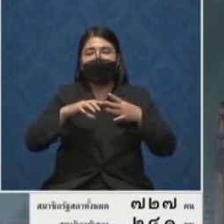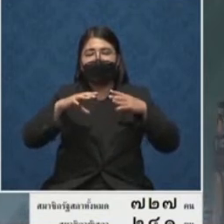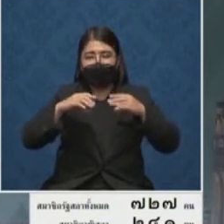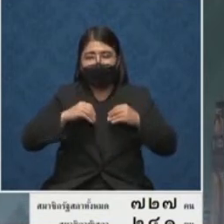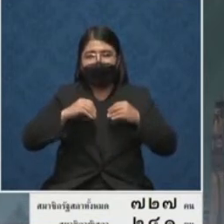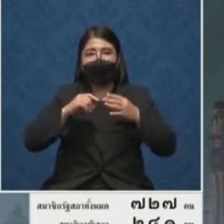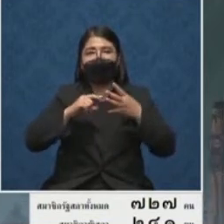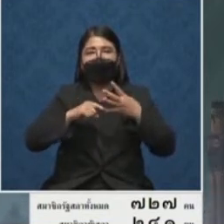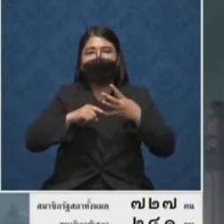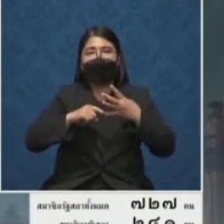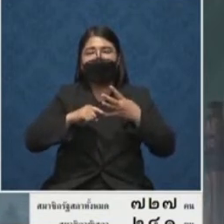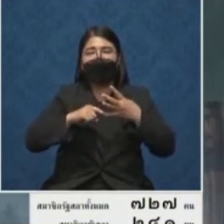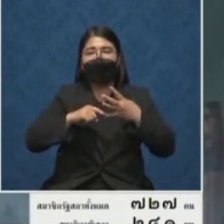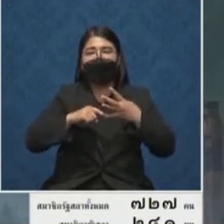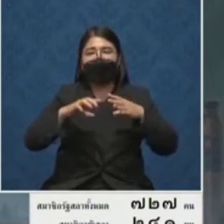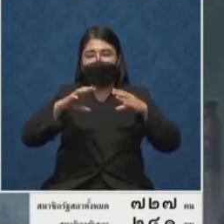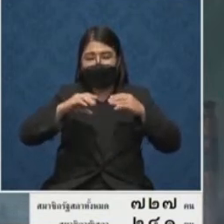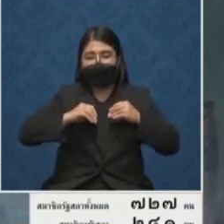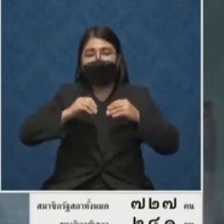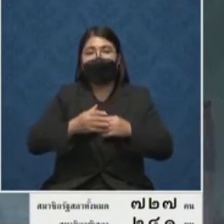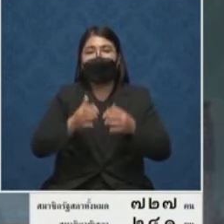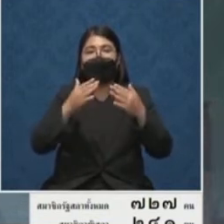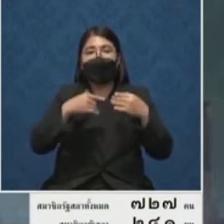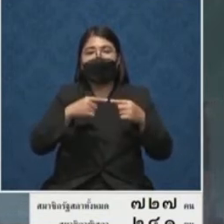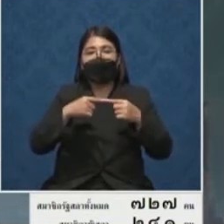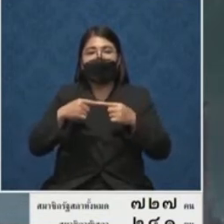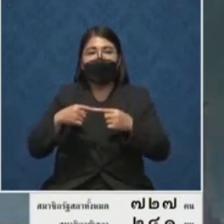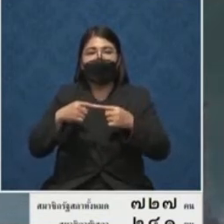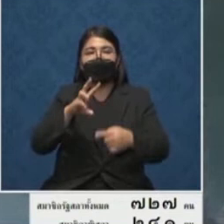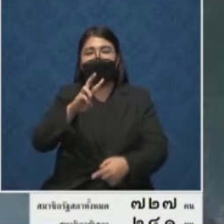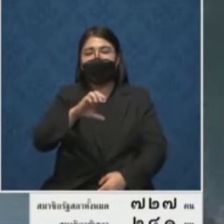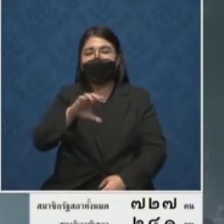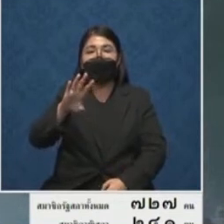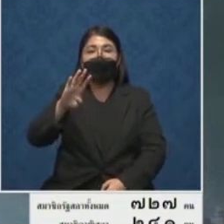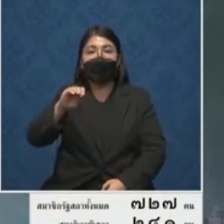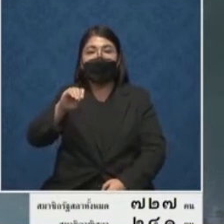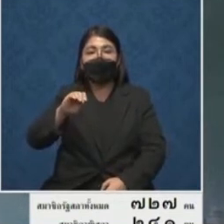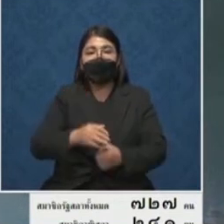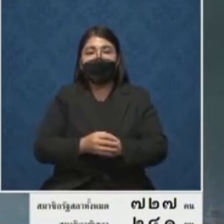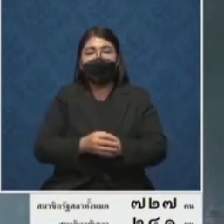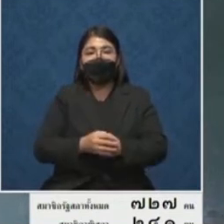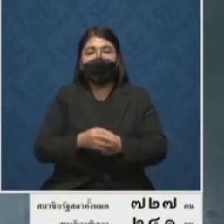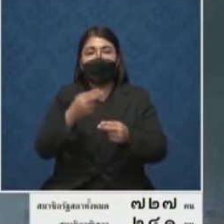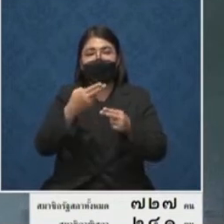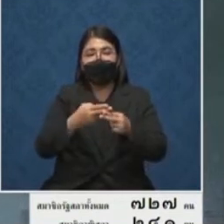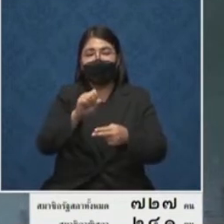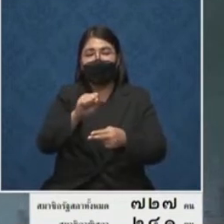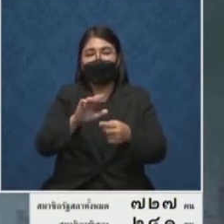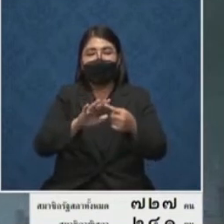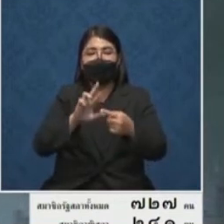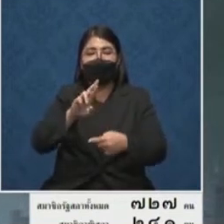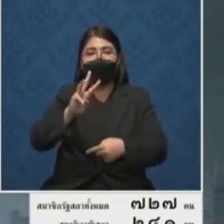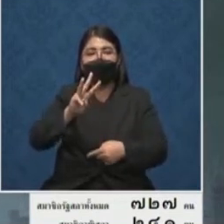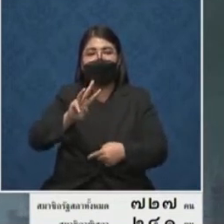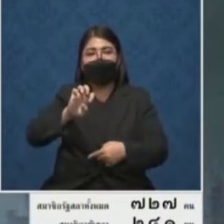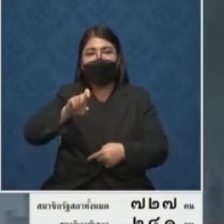การ3รับหลักการ4รับหลักการครับ 640นายสุร